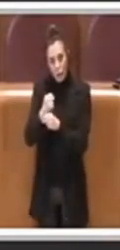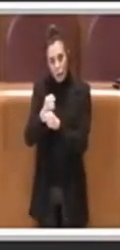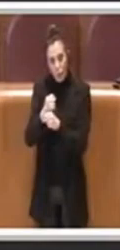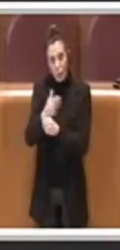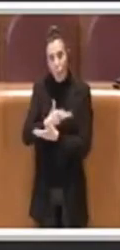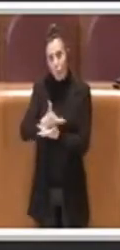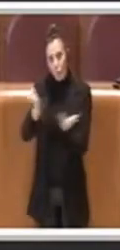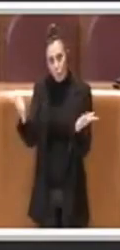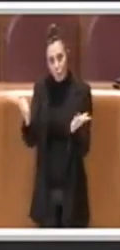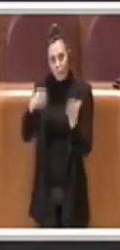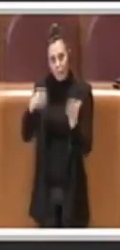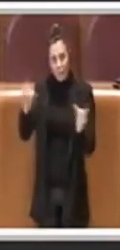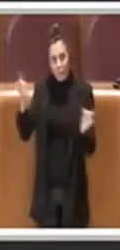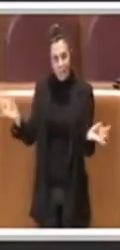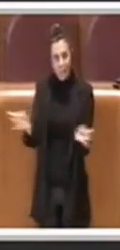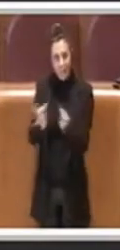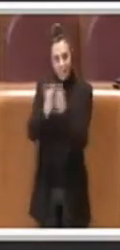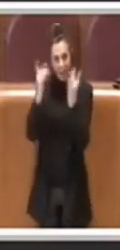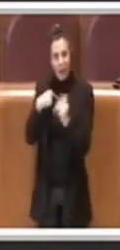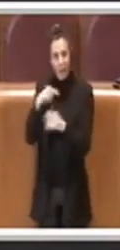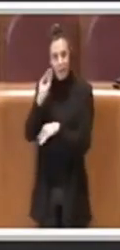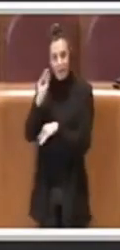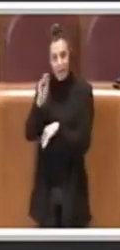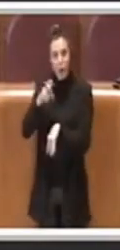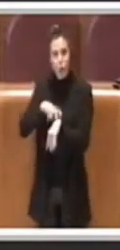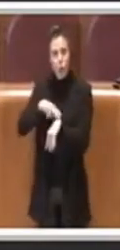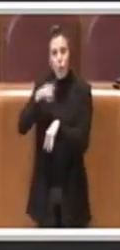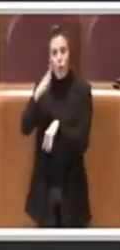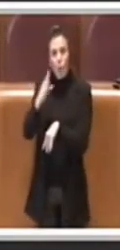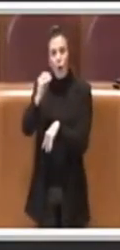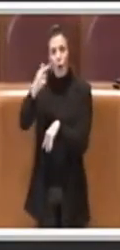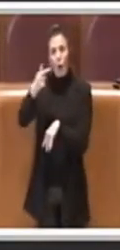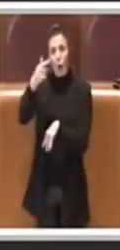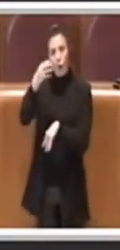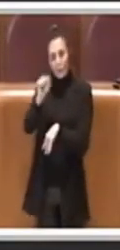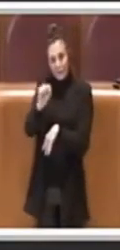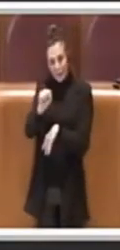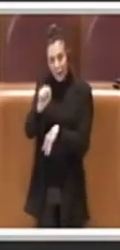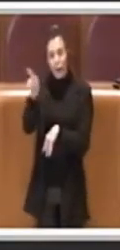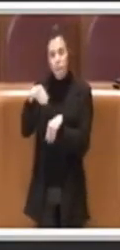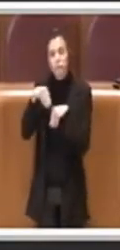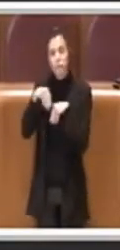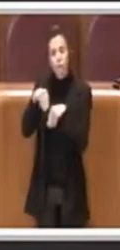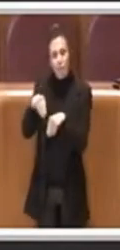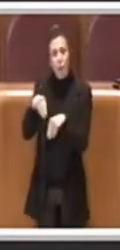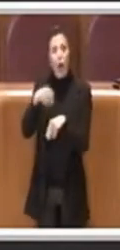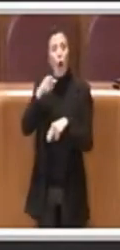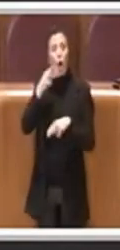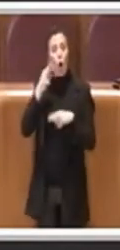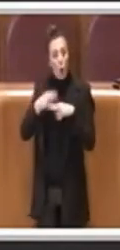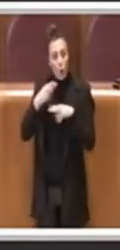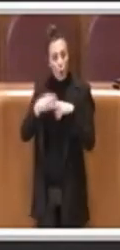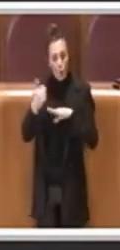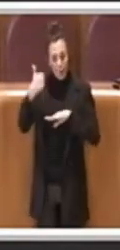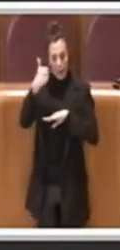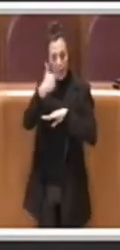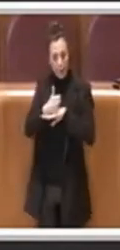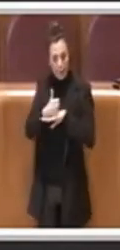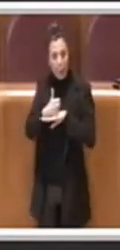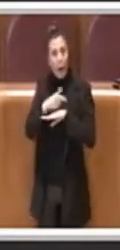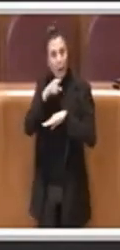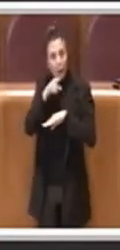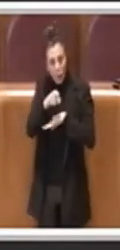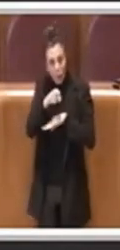io che sono commissario chiesi al dottore botta che presenziava alla commissione se roma capitolina si stesse attrezzando per